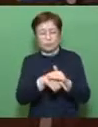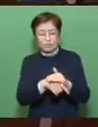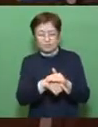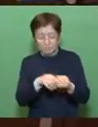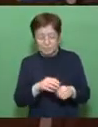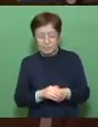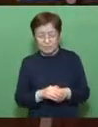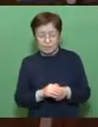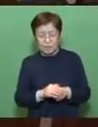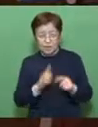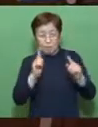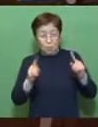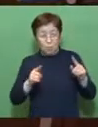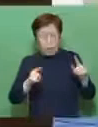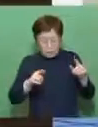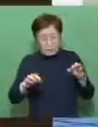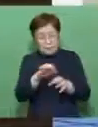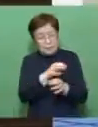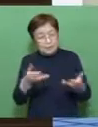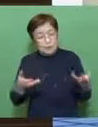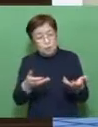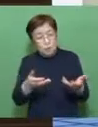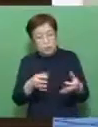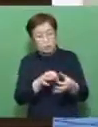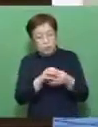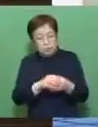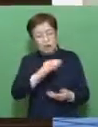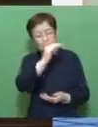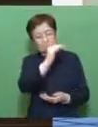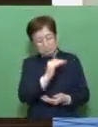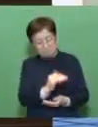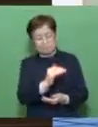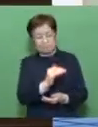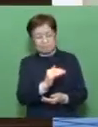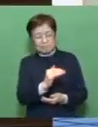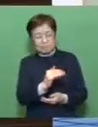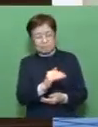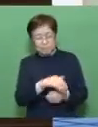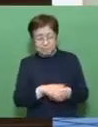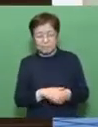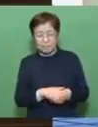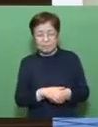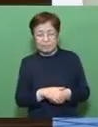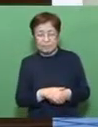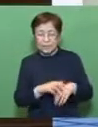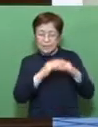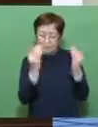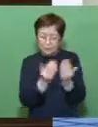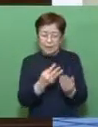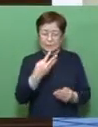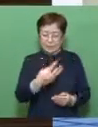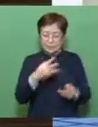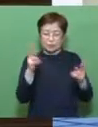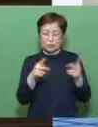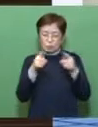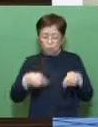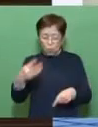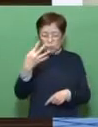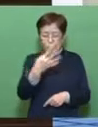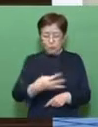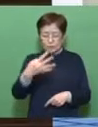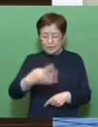があだんだん少なくなってきて3兆4225円ということで若干のはいあの縮小と